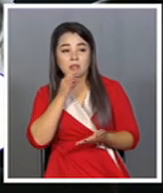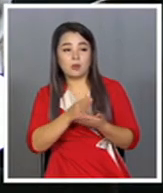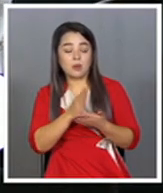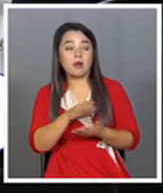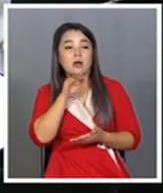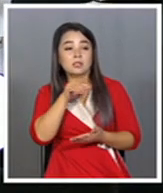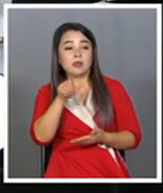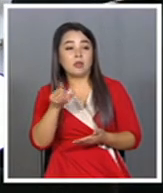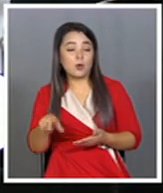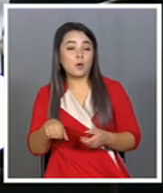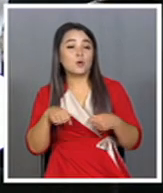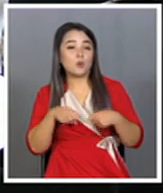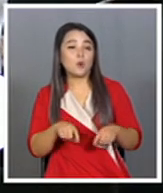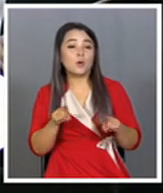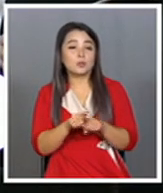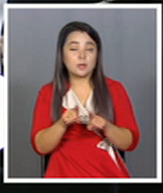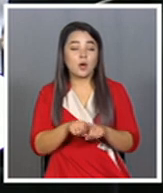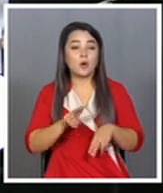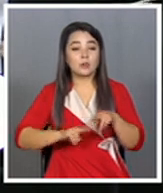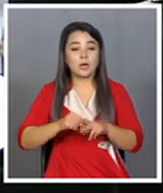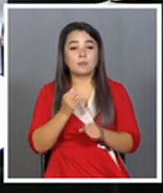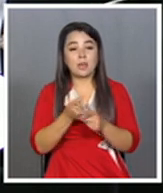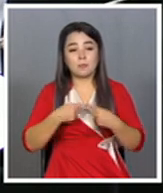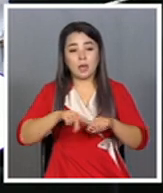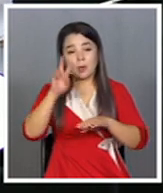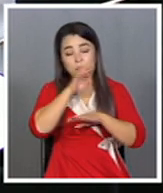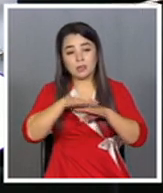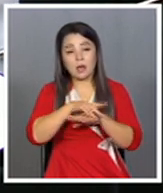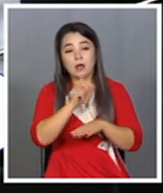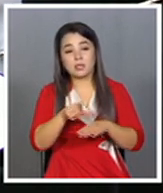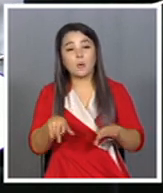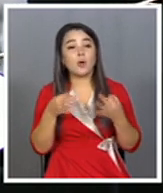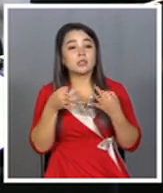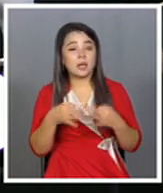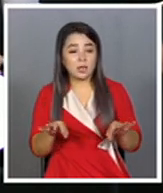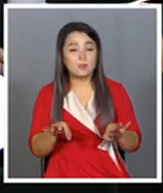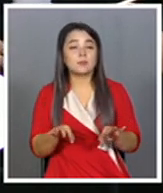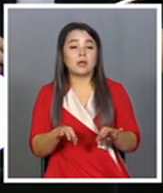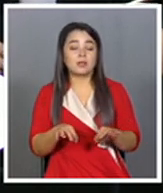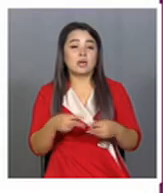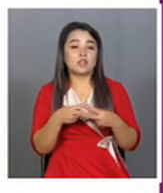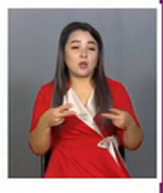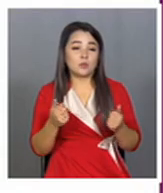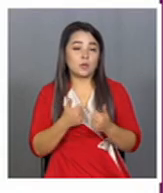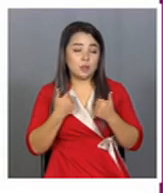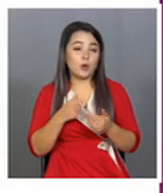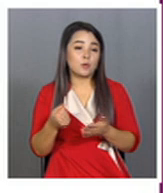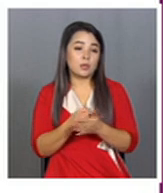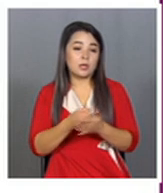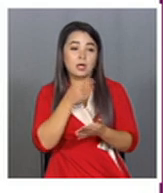Ағартушылар құқықтық мемлекет құру үшін азаматтық бостандық пен теңдік үшін күрескен.